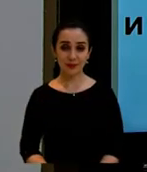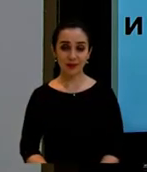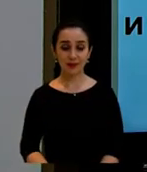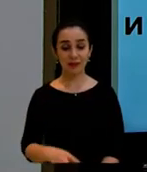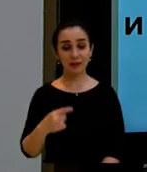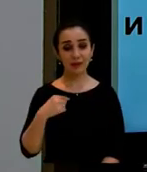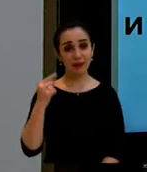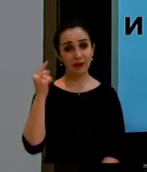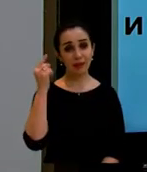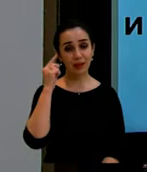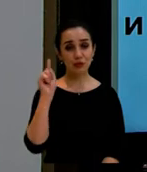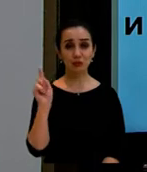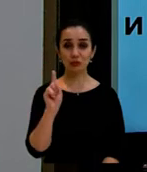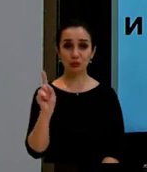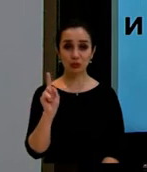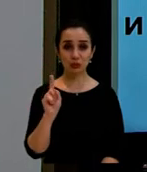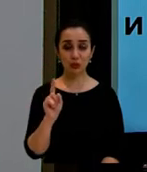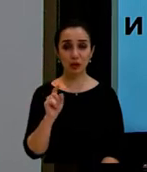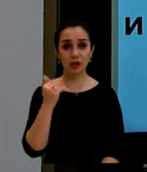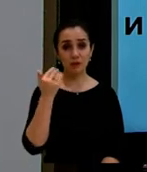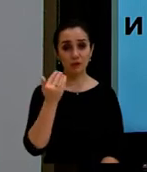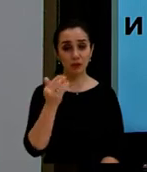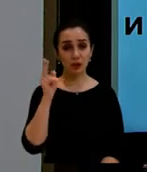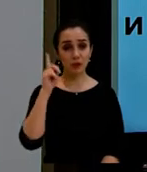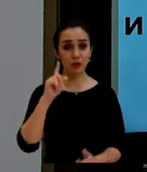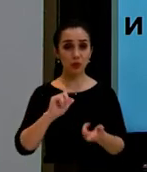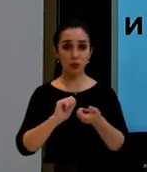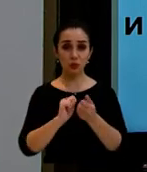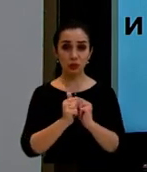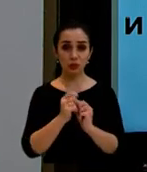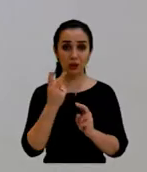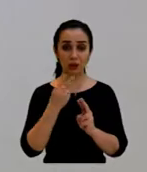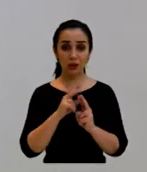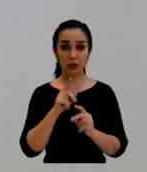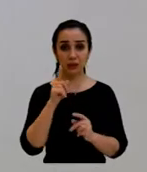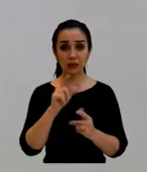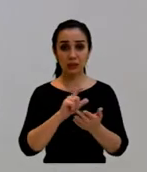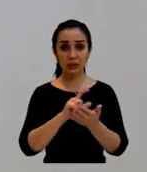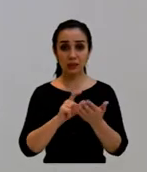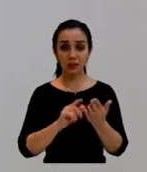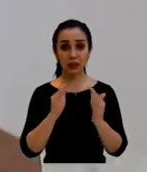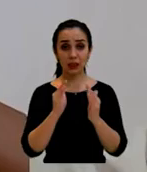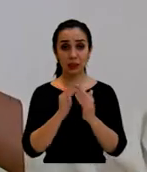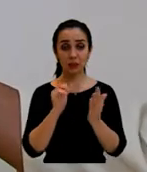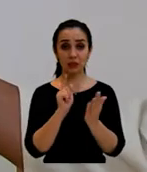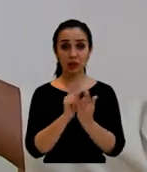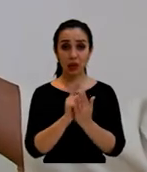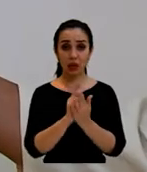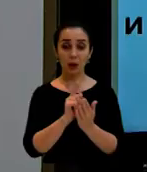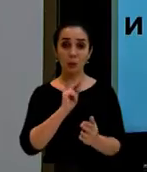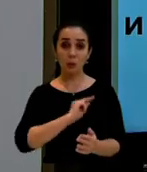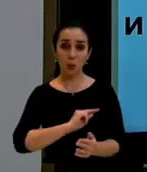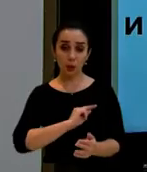Я надеюсь, что вы выучите это стихотворение наизусть, ребята. Вот домашняя работа,